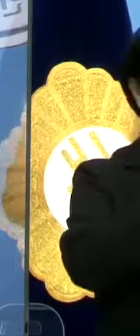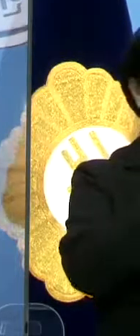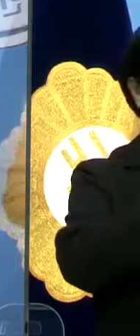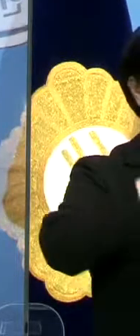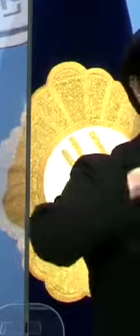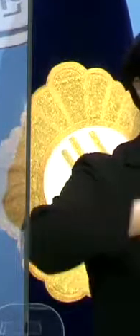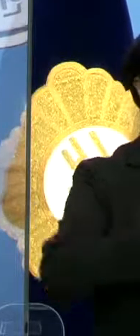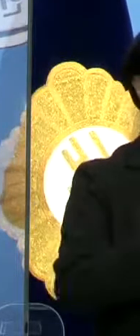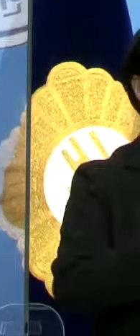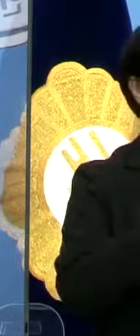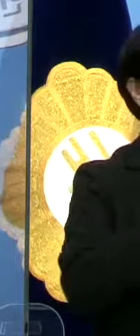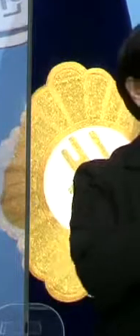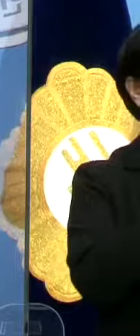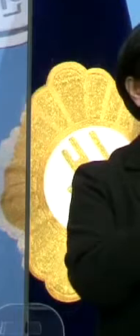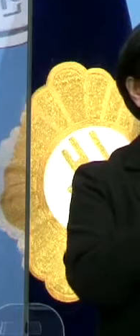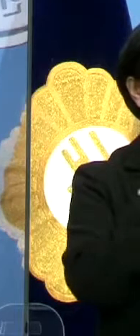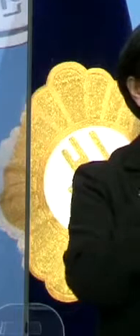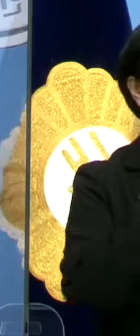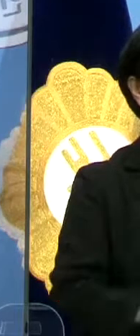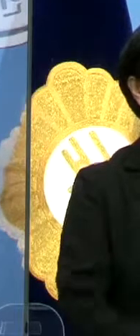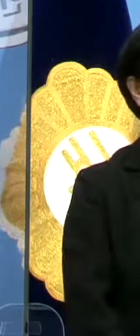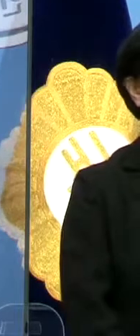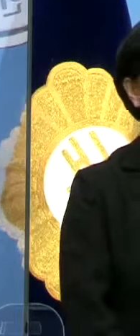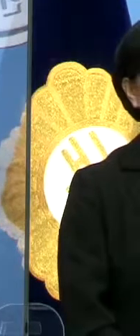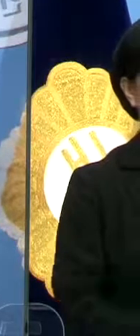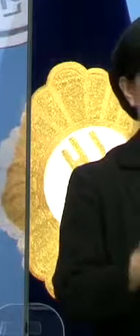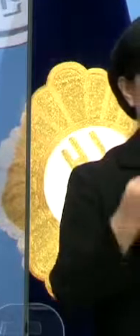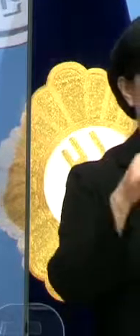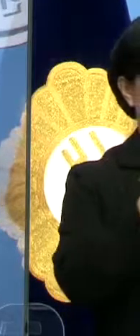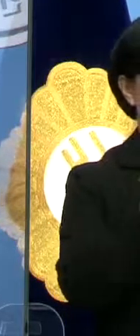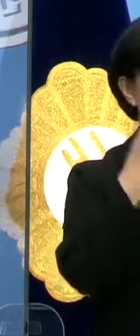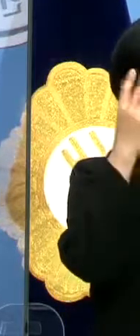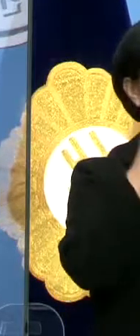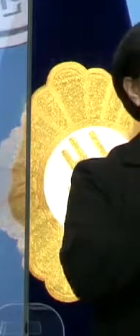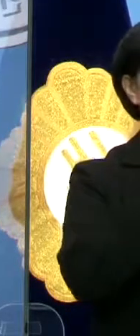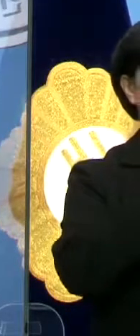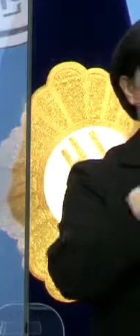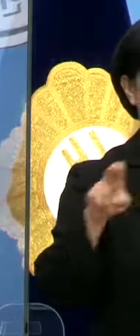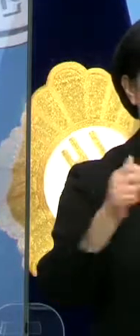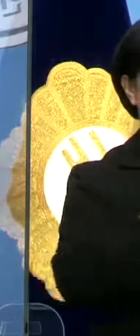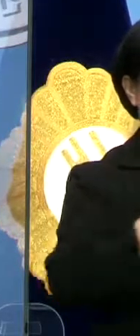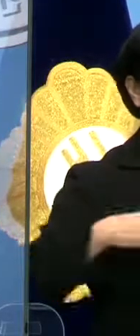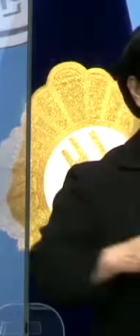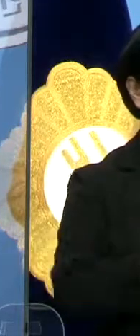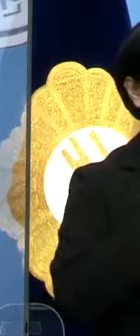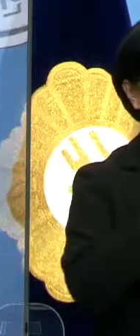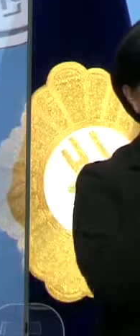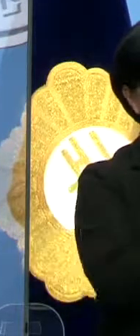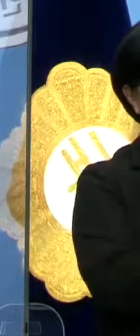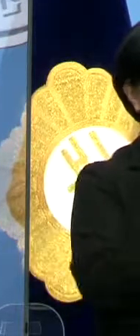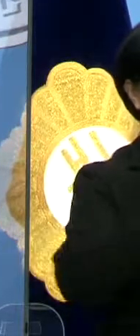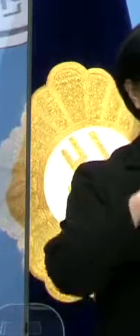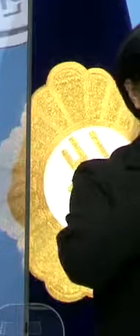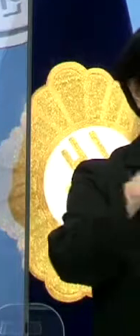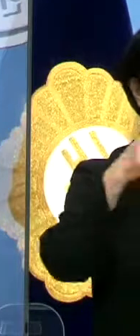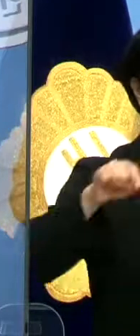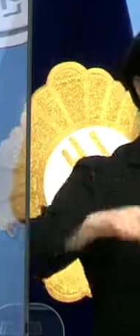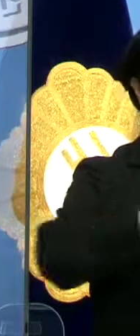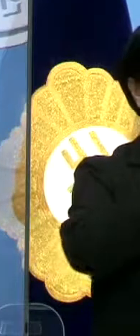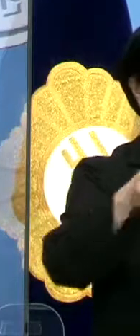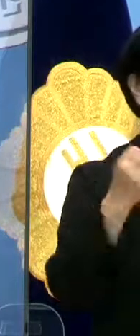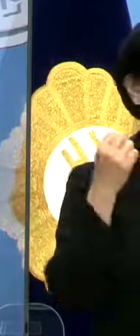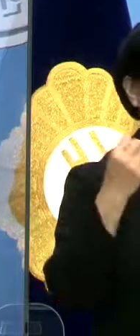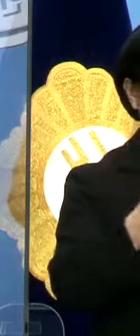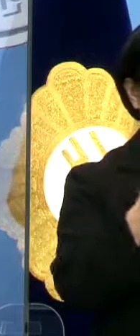후보를 내지 않겠다는 결의를 밝혀주시기 바랍니다 더불어 원칙은 폐기되고 비리는 비유되고 있는 지방자치를 다시 한번